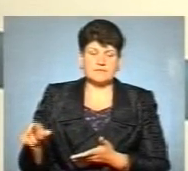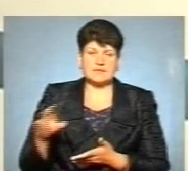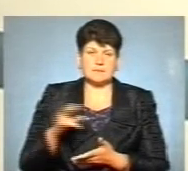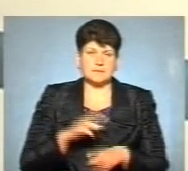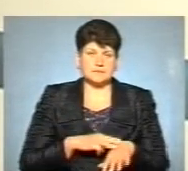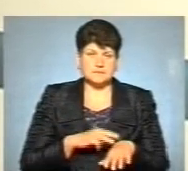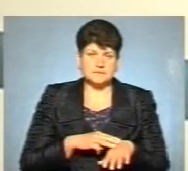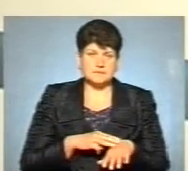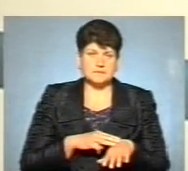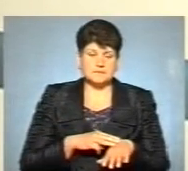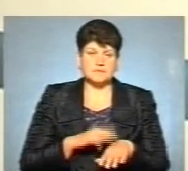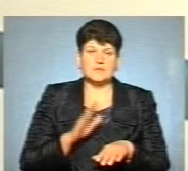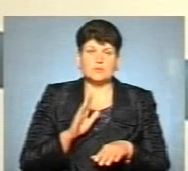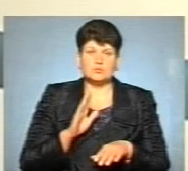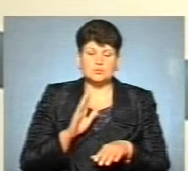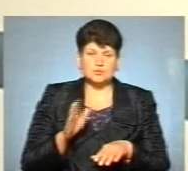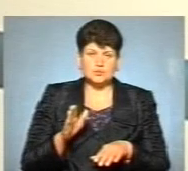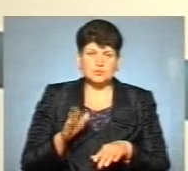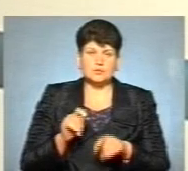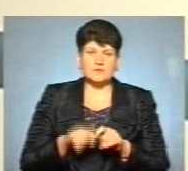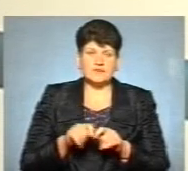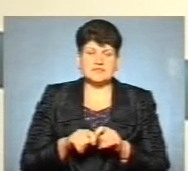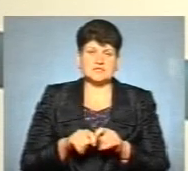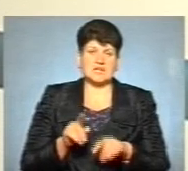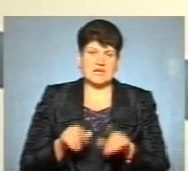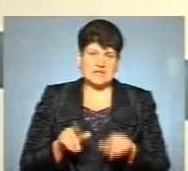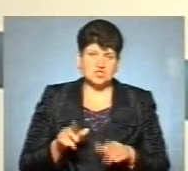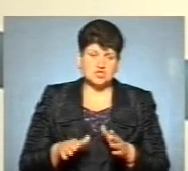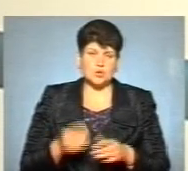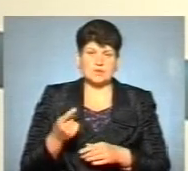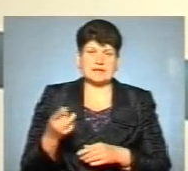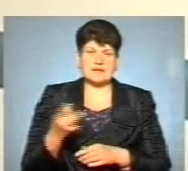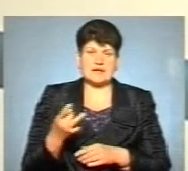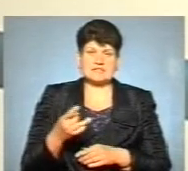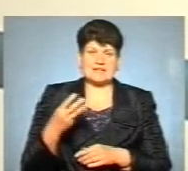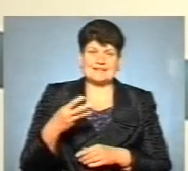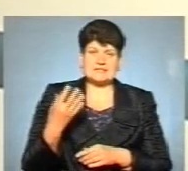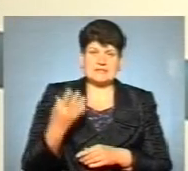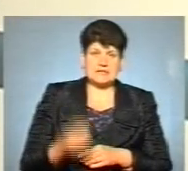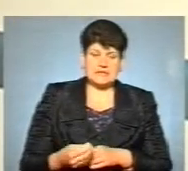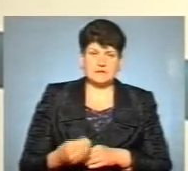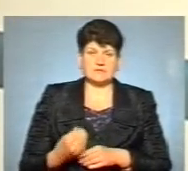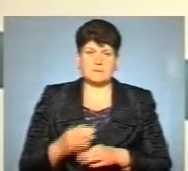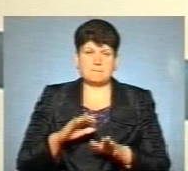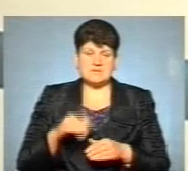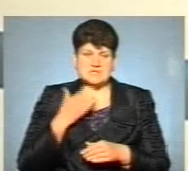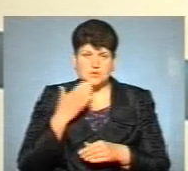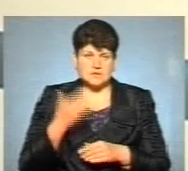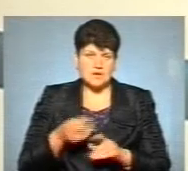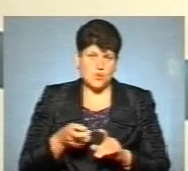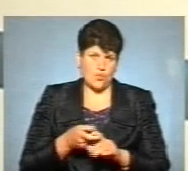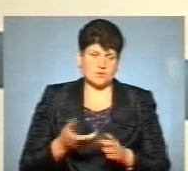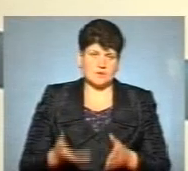Нацгвардії будуть тестуватися рідше, один раз в 30 днів після останнього контакту. Ну